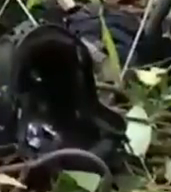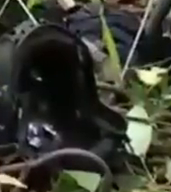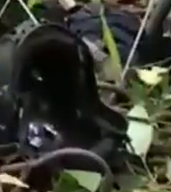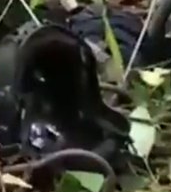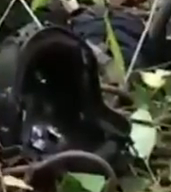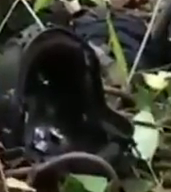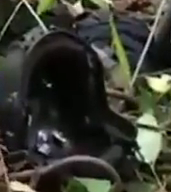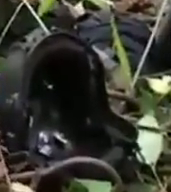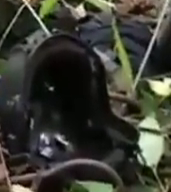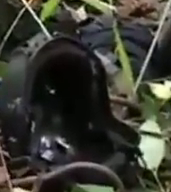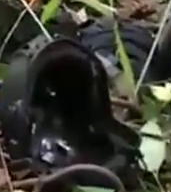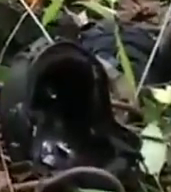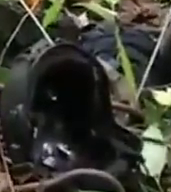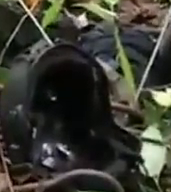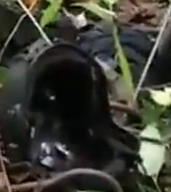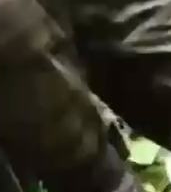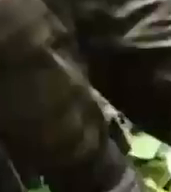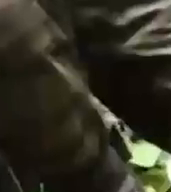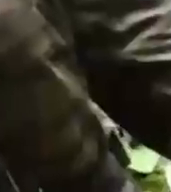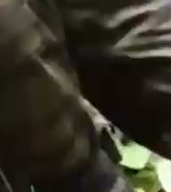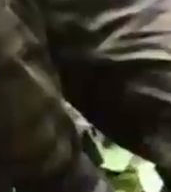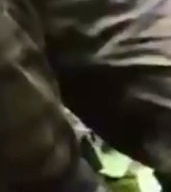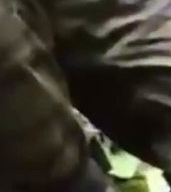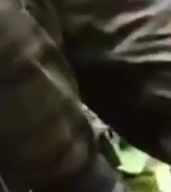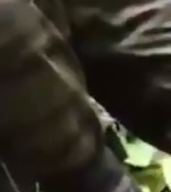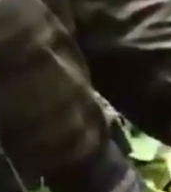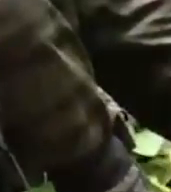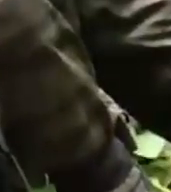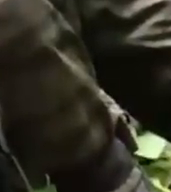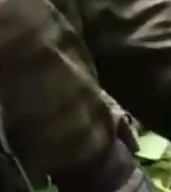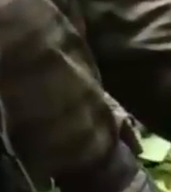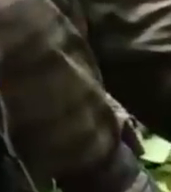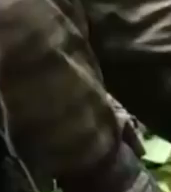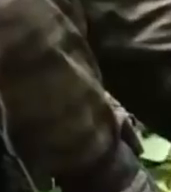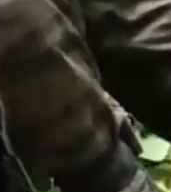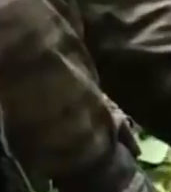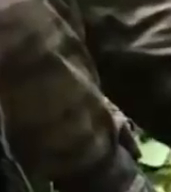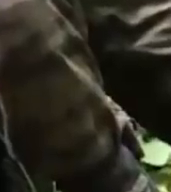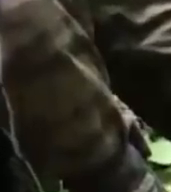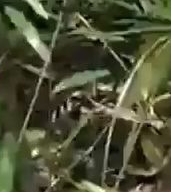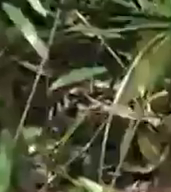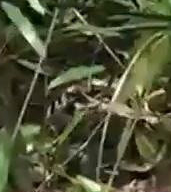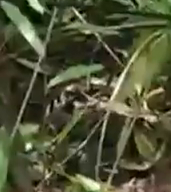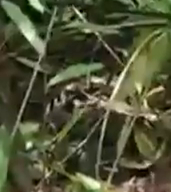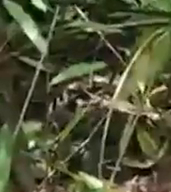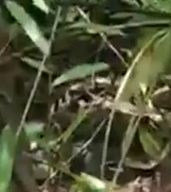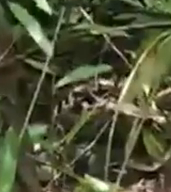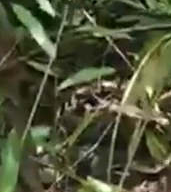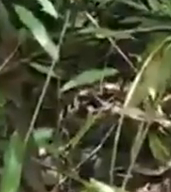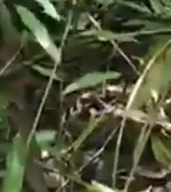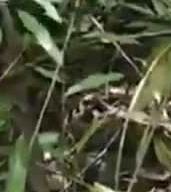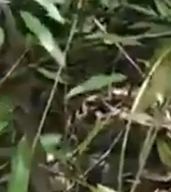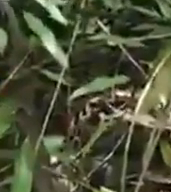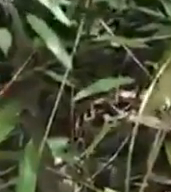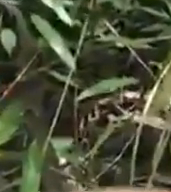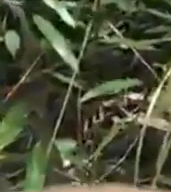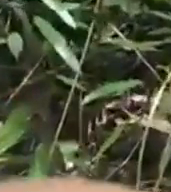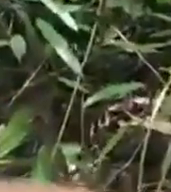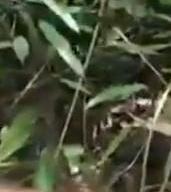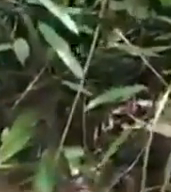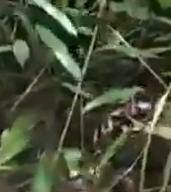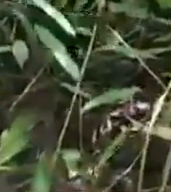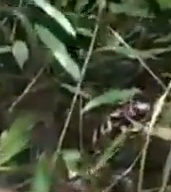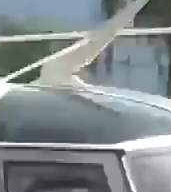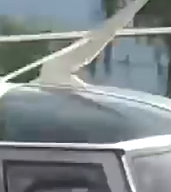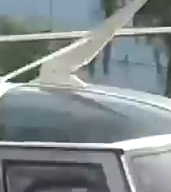รอบคอบระมัดระวังค่ะเพราะว่าภายในโพรงนั้นจะเป็นชั้นหินบางช่วงเป็นช่องแคบค่ะเข้าได้ทีละคนอีกทางอากาศภายใน